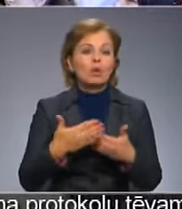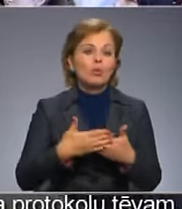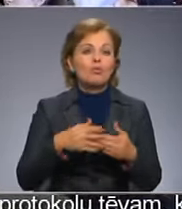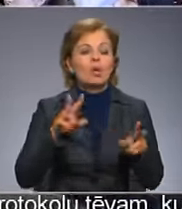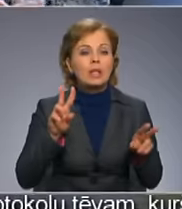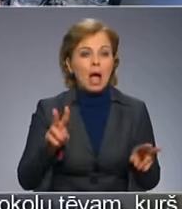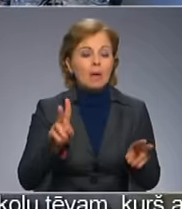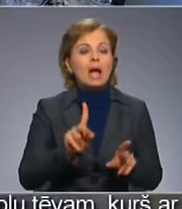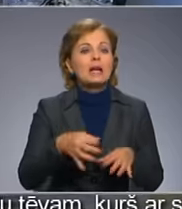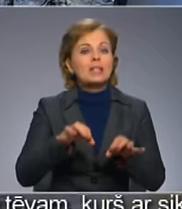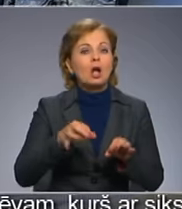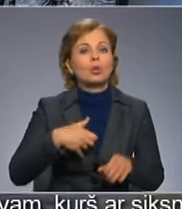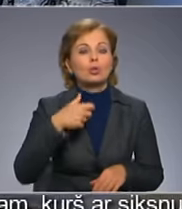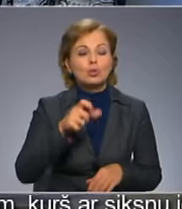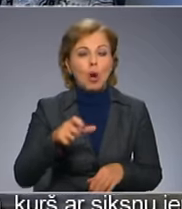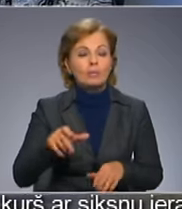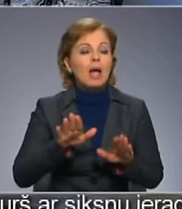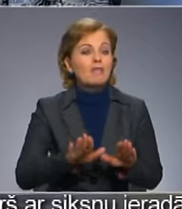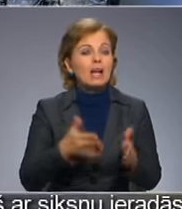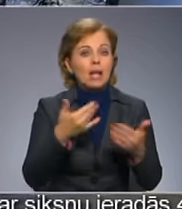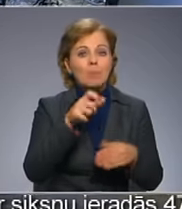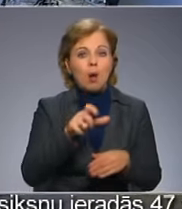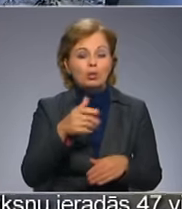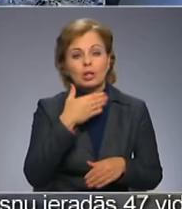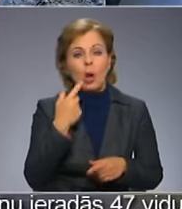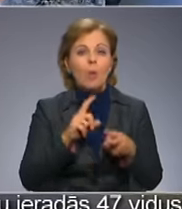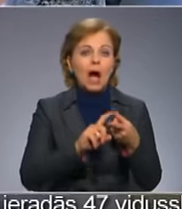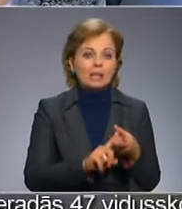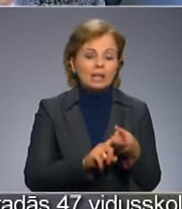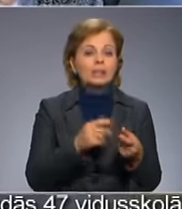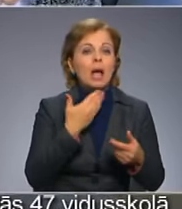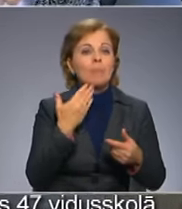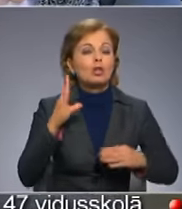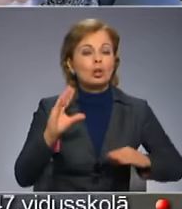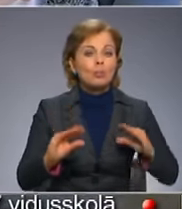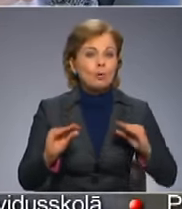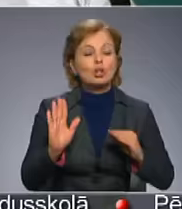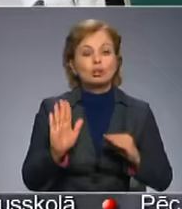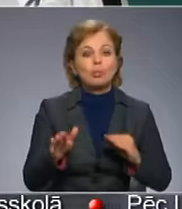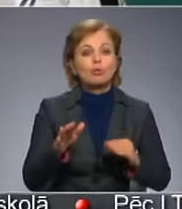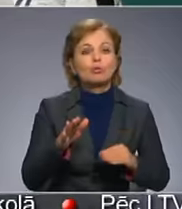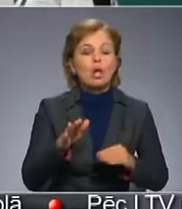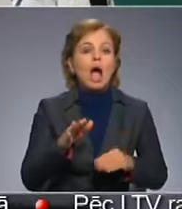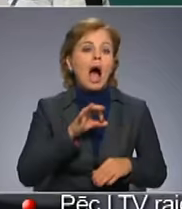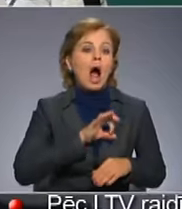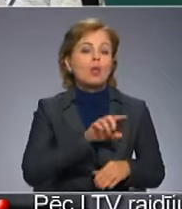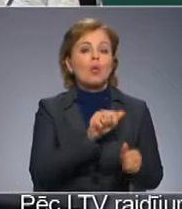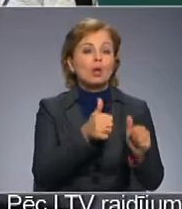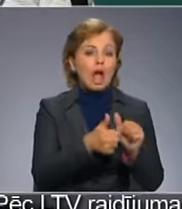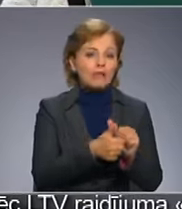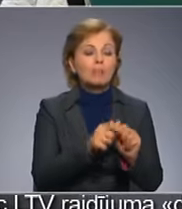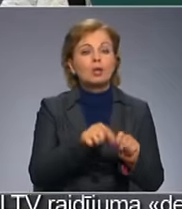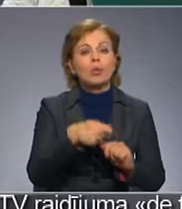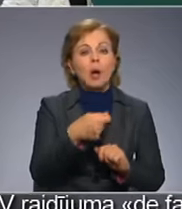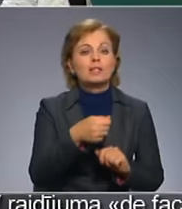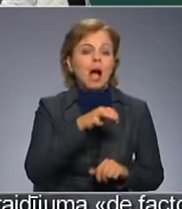aktuāli arī skolēniem. Un, lai gan no vietējiem politiķiem nav atkarīgs, vai budžetā beidzot atradīsies finansējums augu reformai, un vai tā tiešām dos